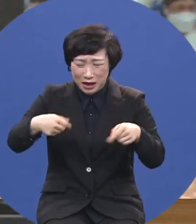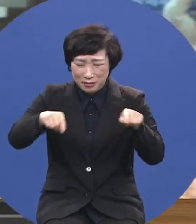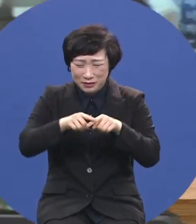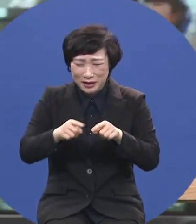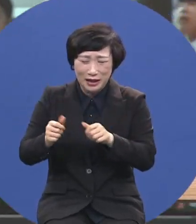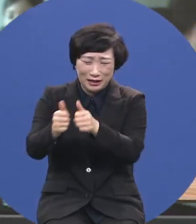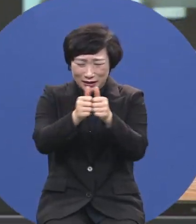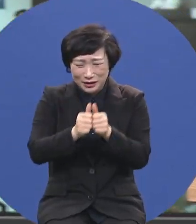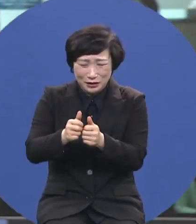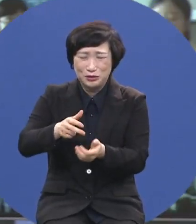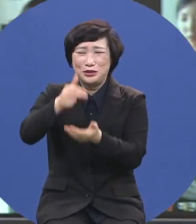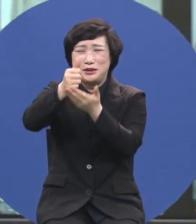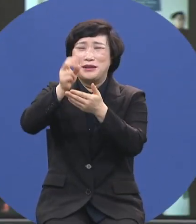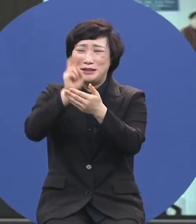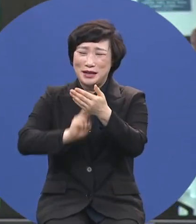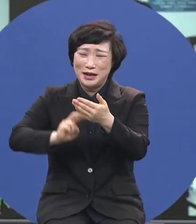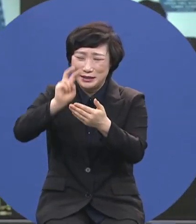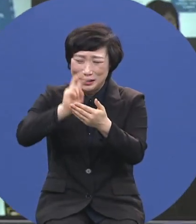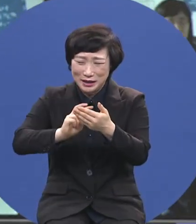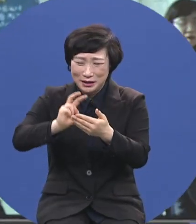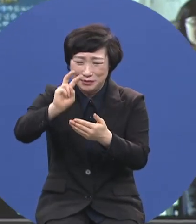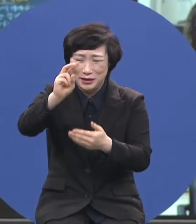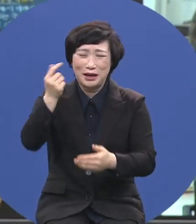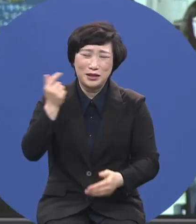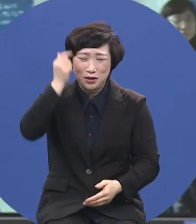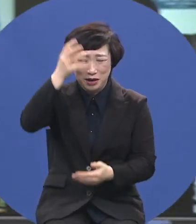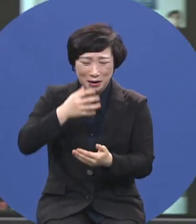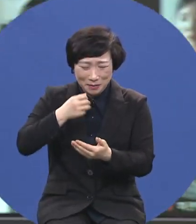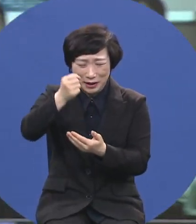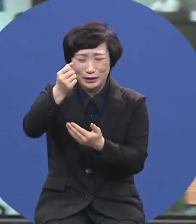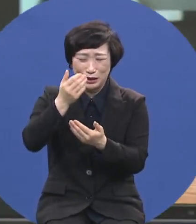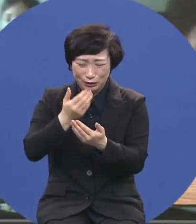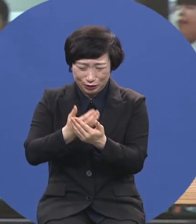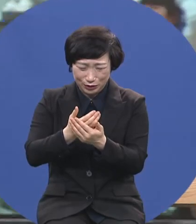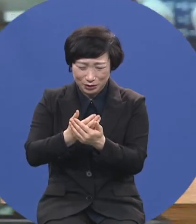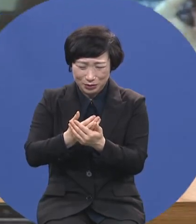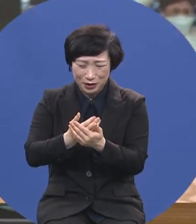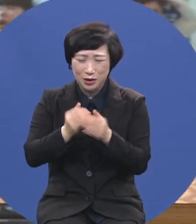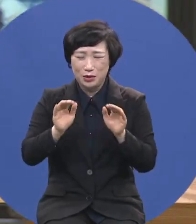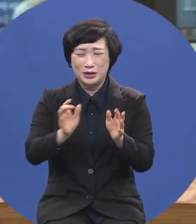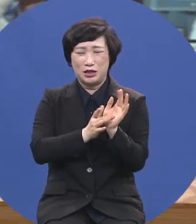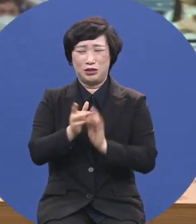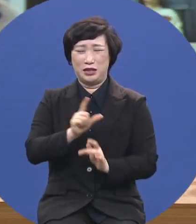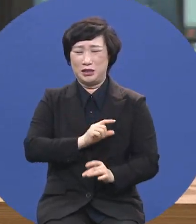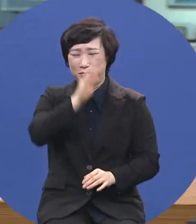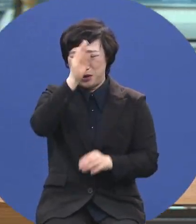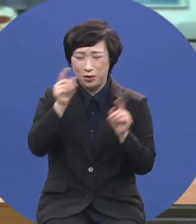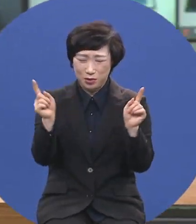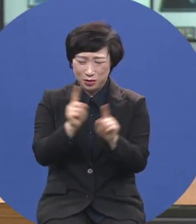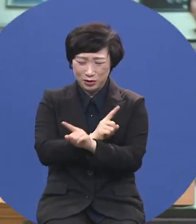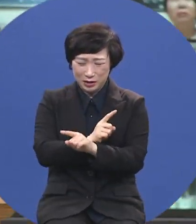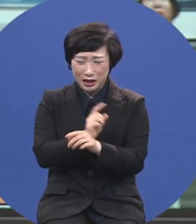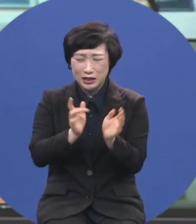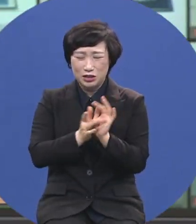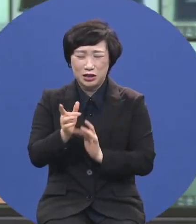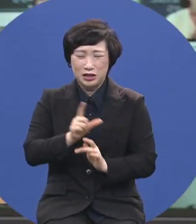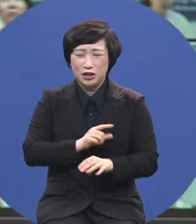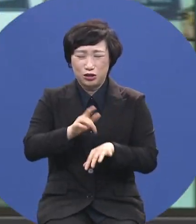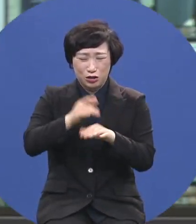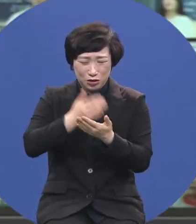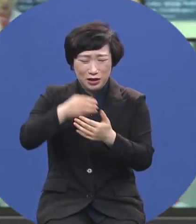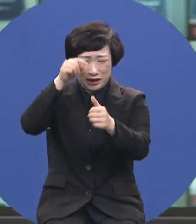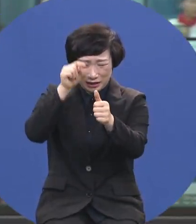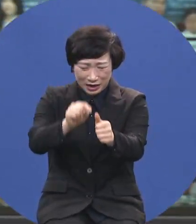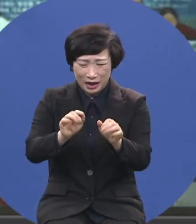주님을 찬양합니다. 영광을 받으시옵소서. 내 이름으로 병 고쳐라. 내 이름으로